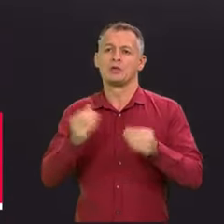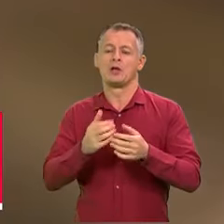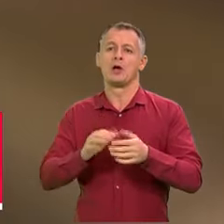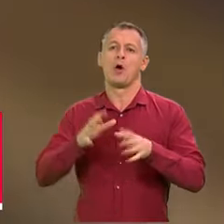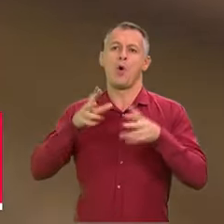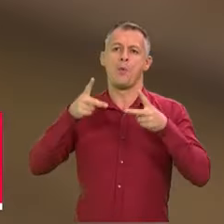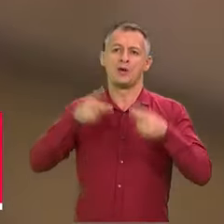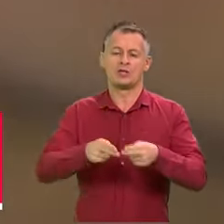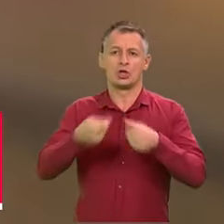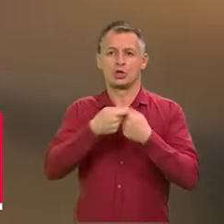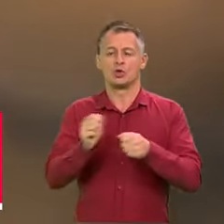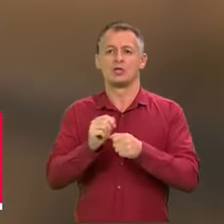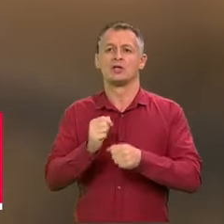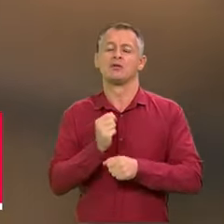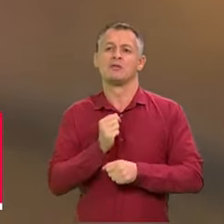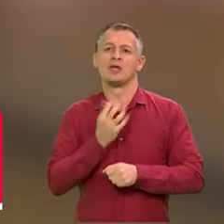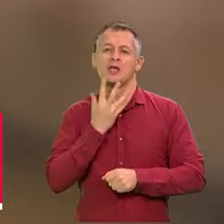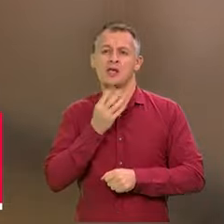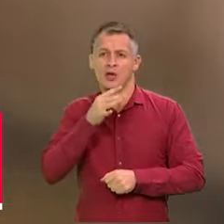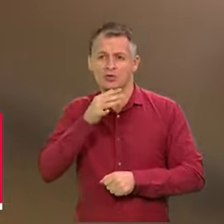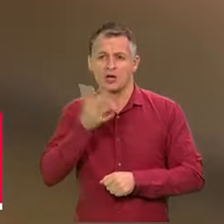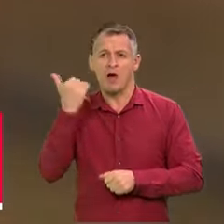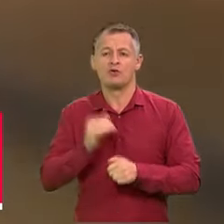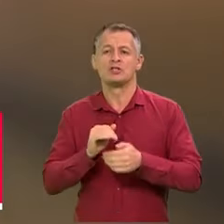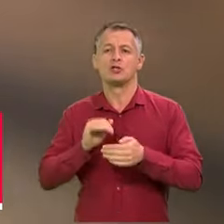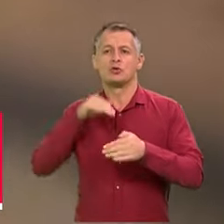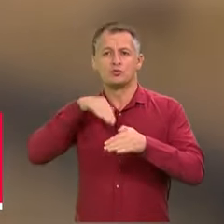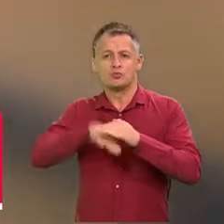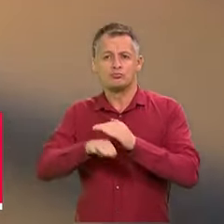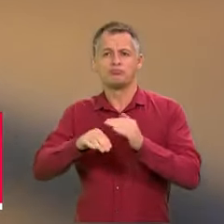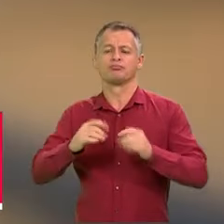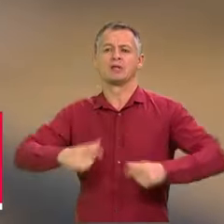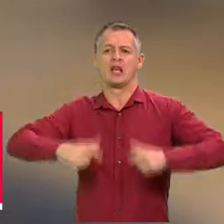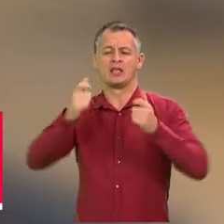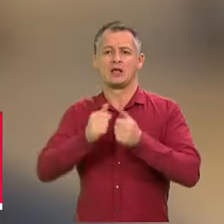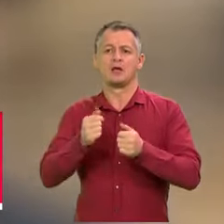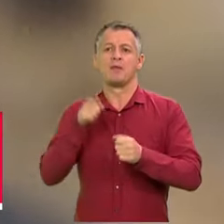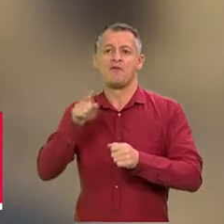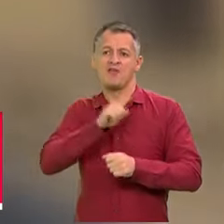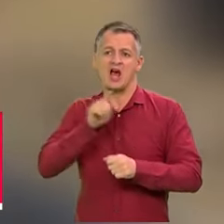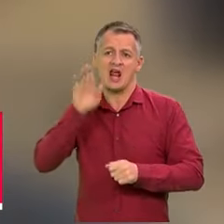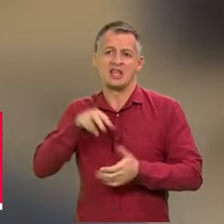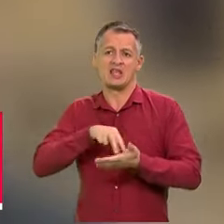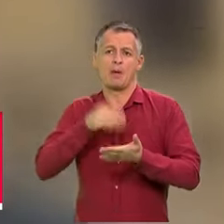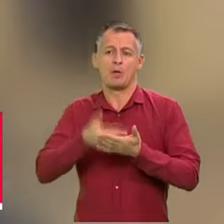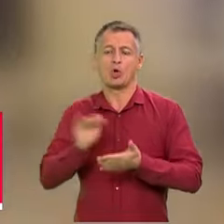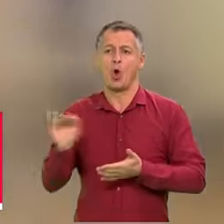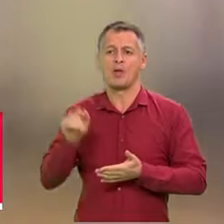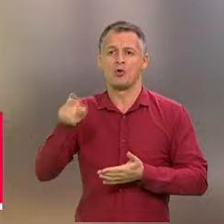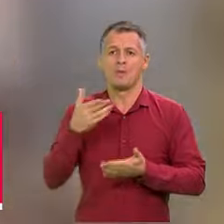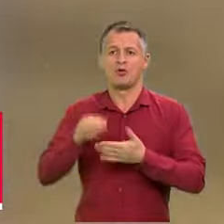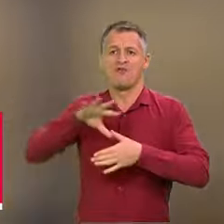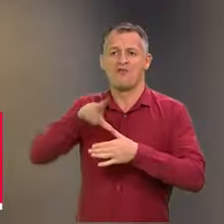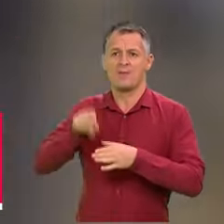tot Ierusalimul a fost în adăpost, din păcate fiecare are teamă pentru copiii lui, pentru familia lui, că asta este viața